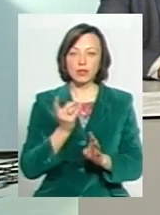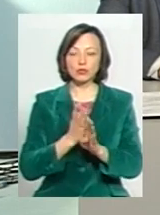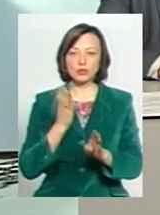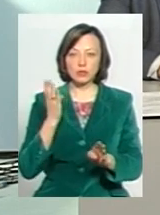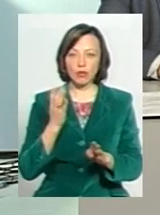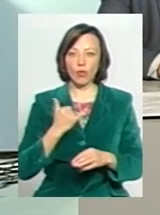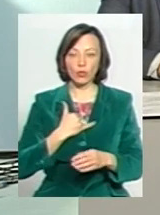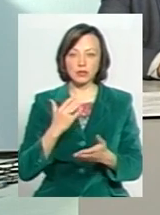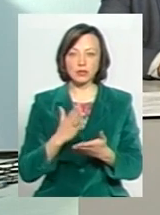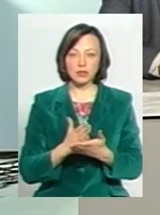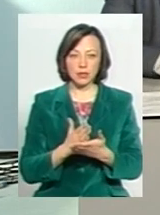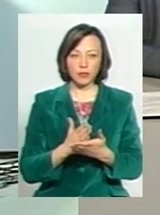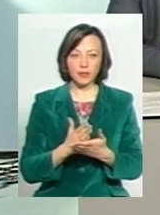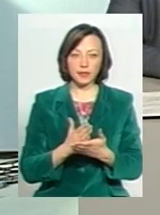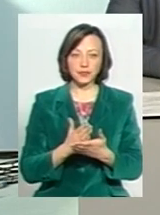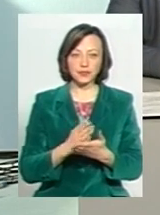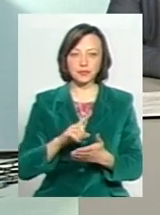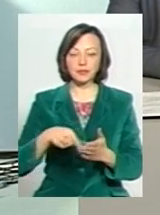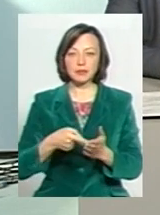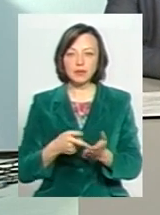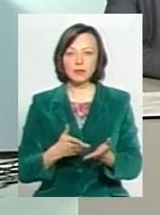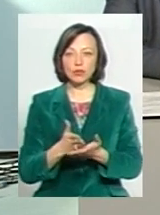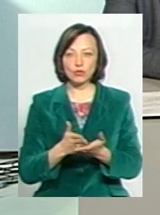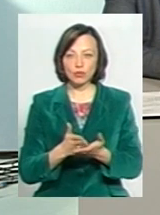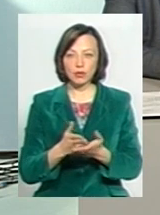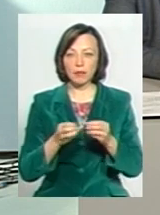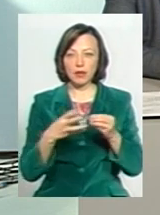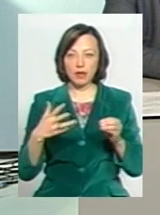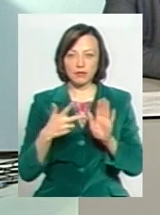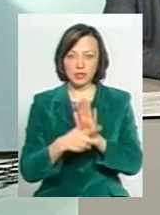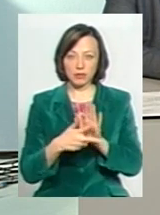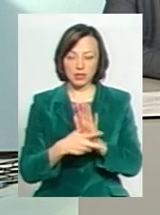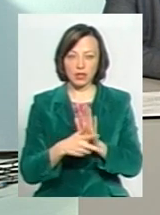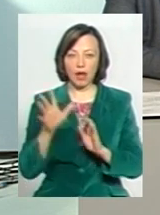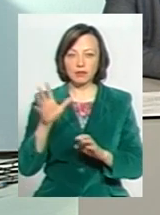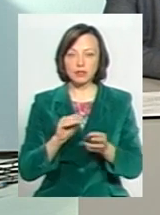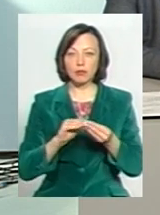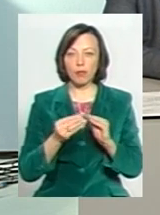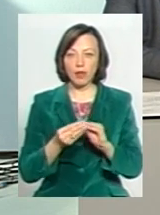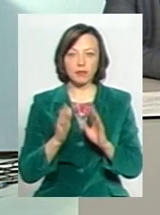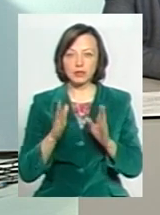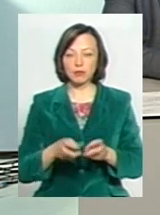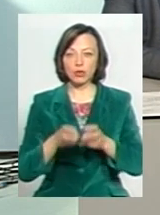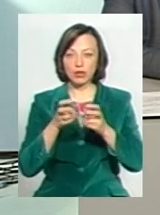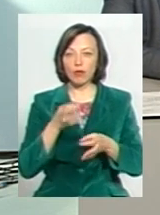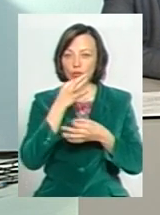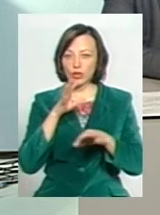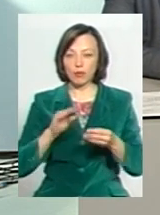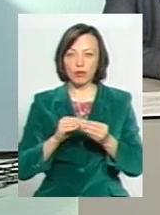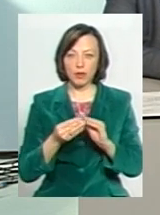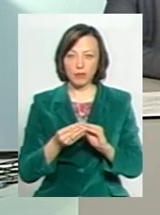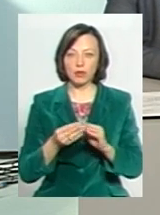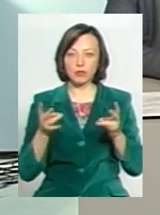чергу, в нас є міська служба 1580. Всі проблеми, не тільки по ліфтах, по будь-яких